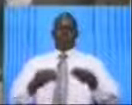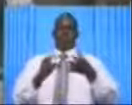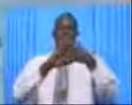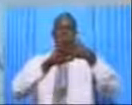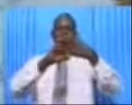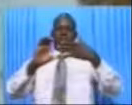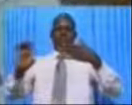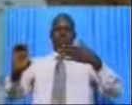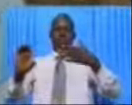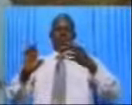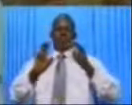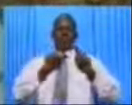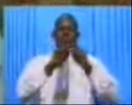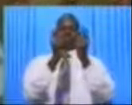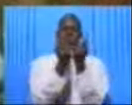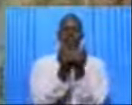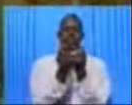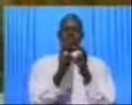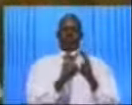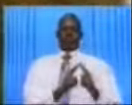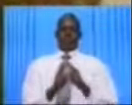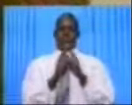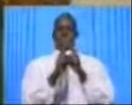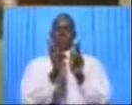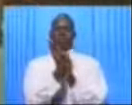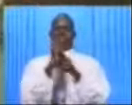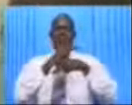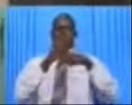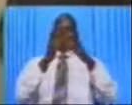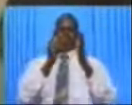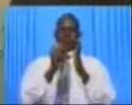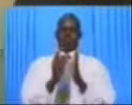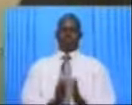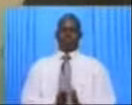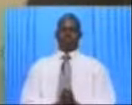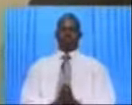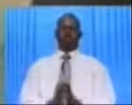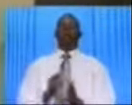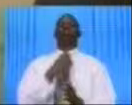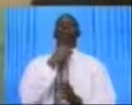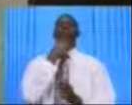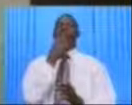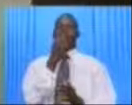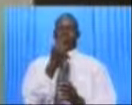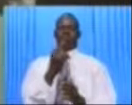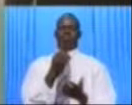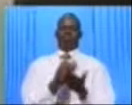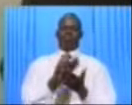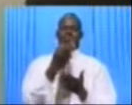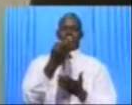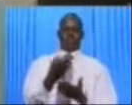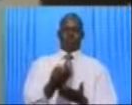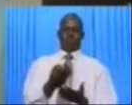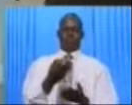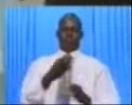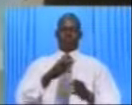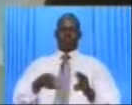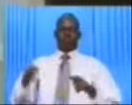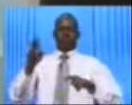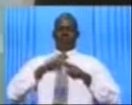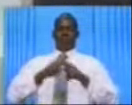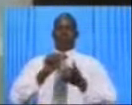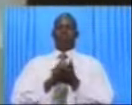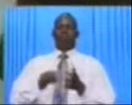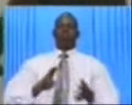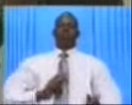au groupement et union de producteurs de la zone des Bagri. Aussi révisent-ils le montant de leur financement à la hausse. Ce que nous avons pu